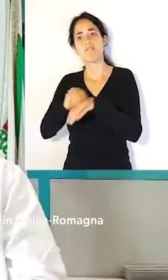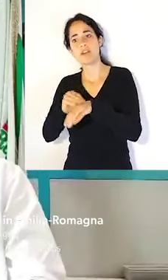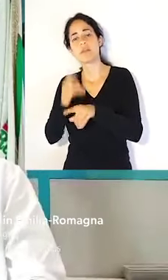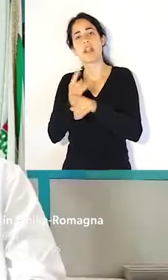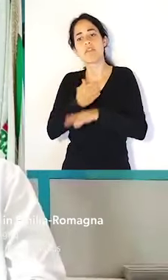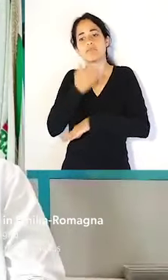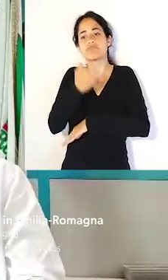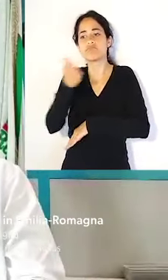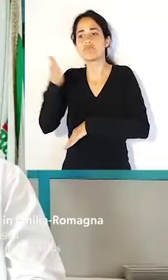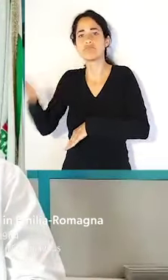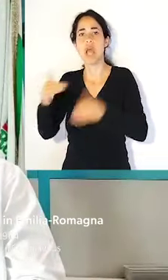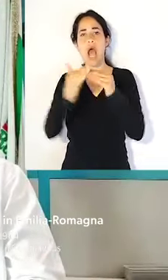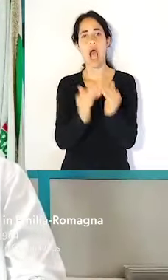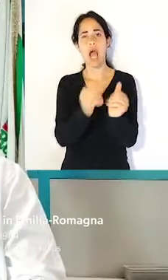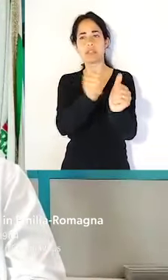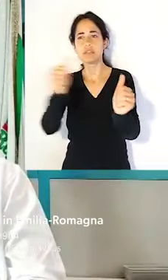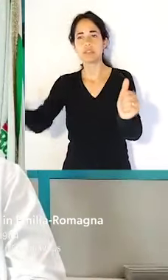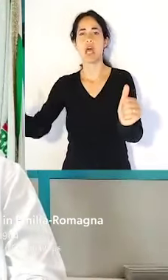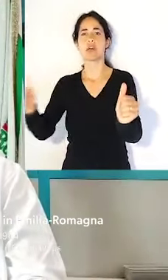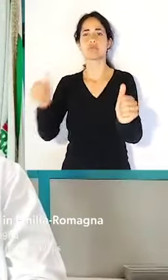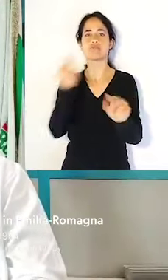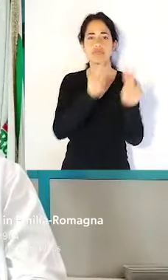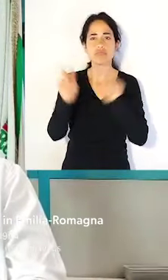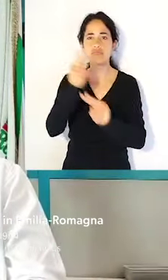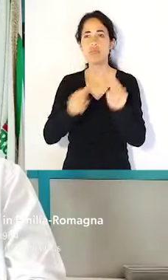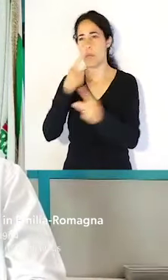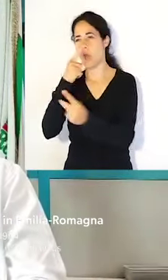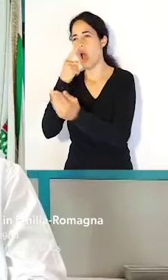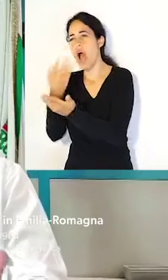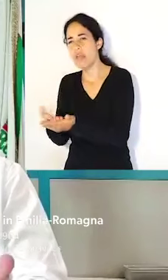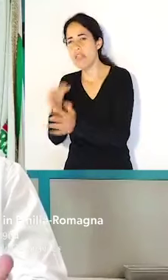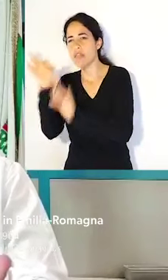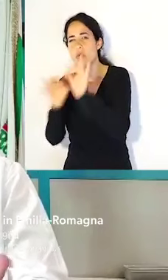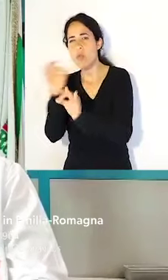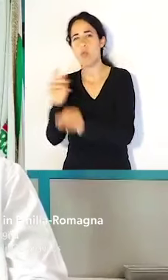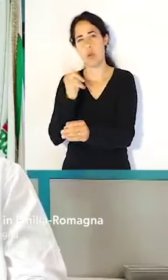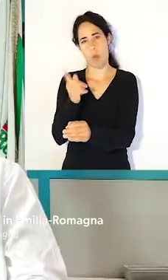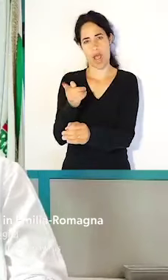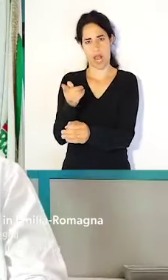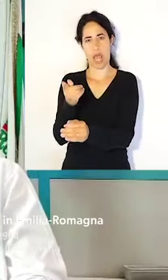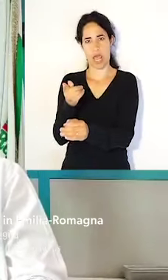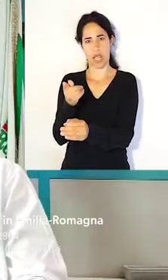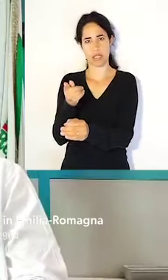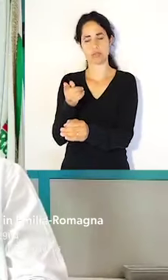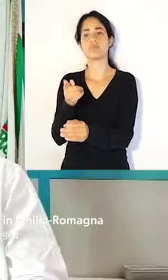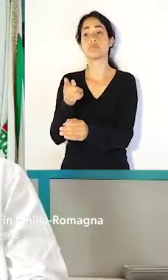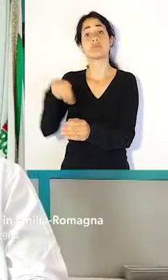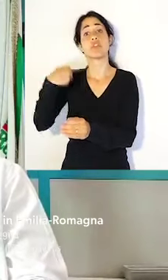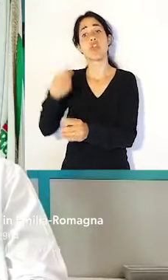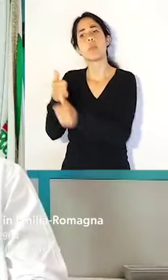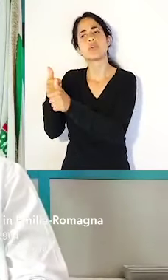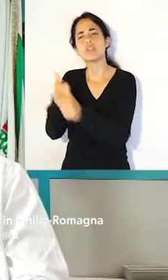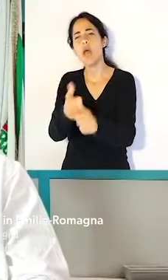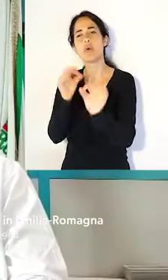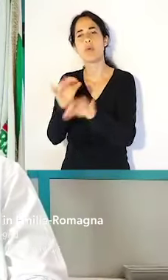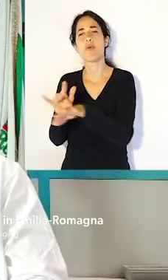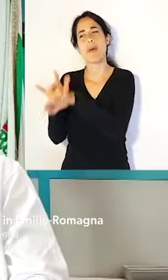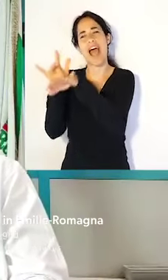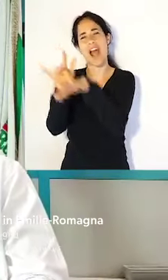cercare del cittadino, cercare di individuare l'appropriatezza della cura, la la diagnosi ovviamente, e seguirlo anche nelle